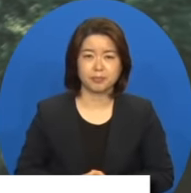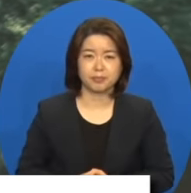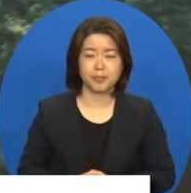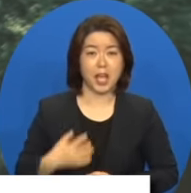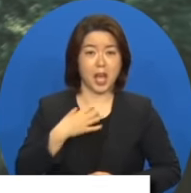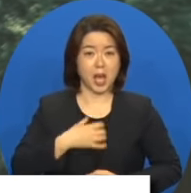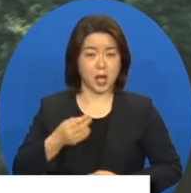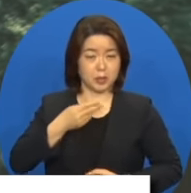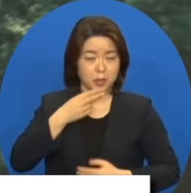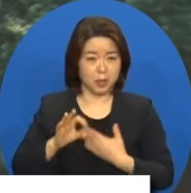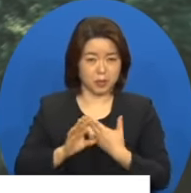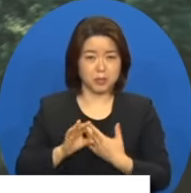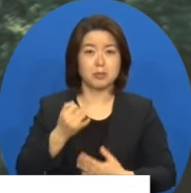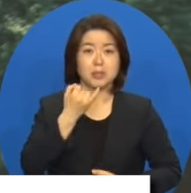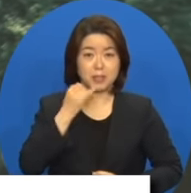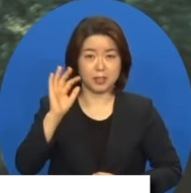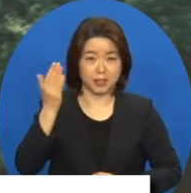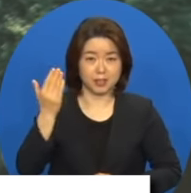걱정이 안 되면 되잖아요.